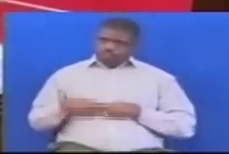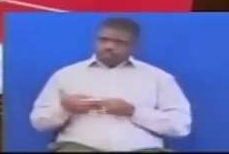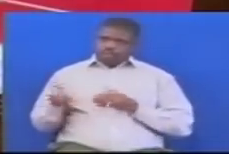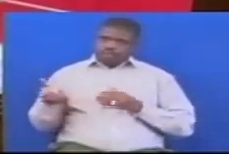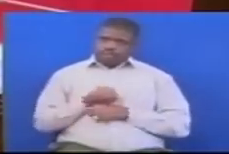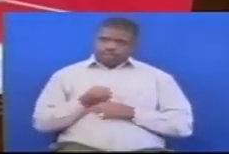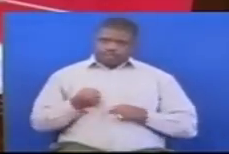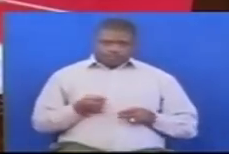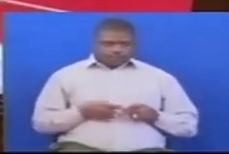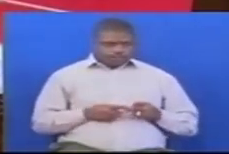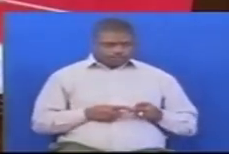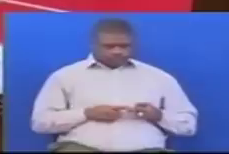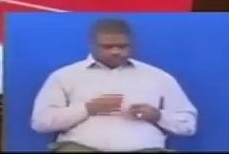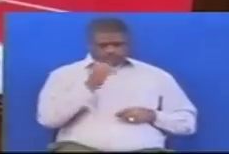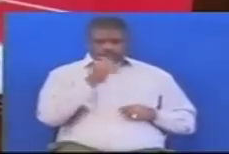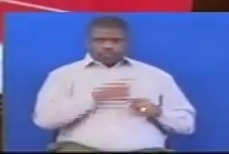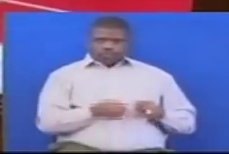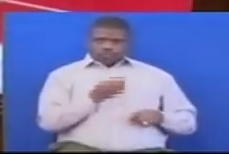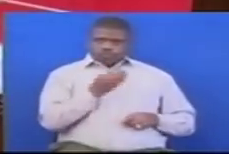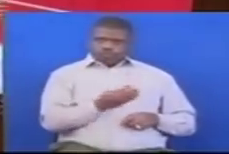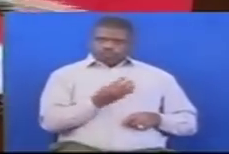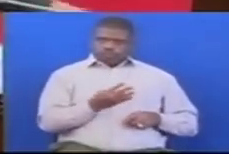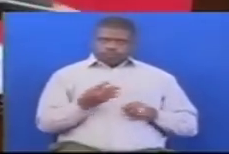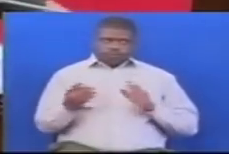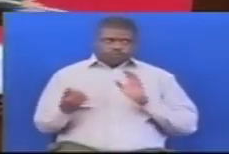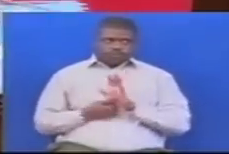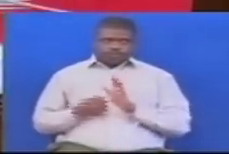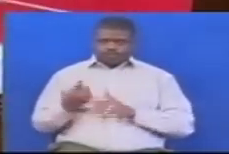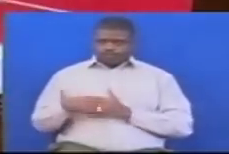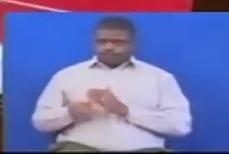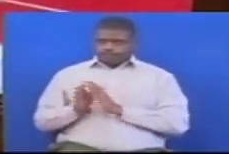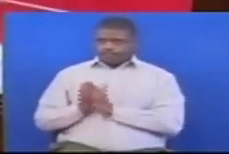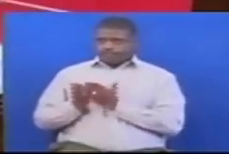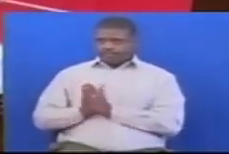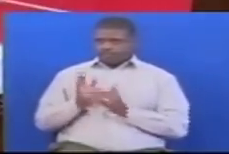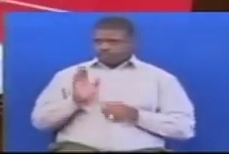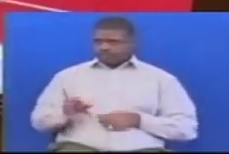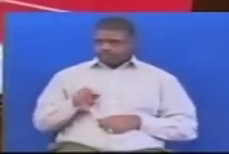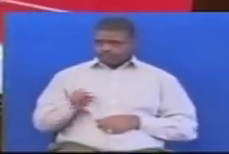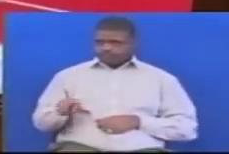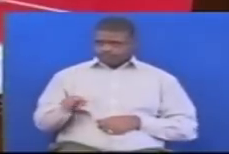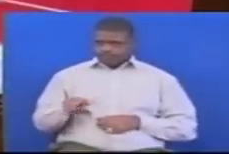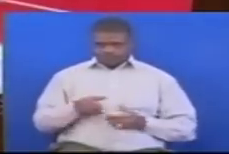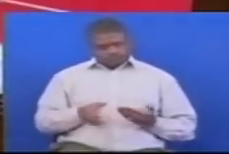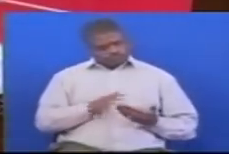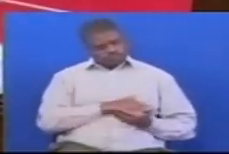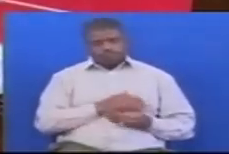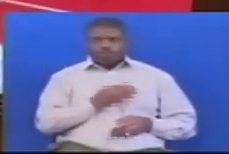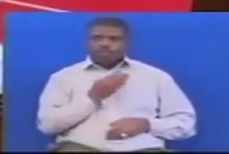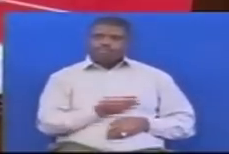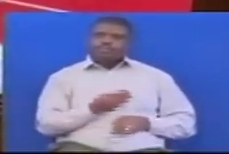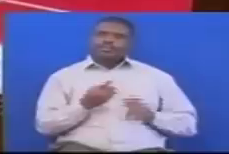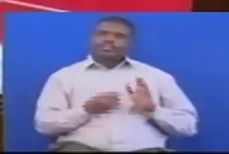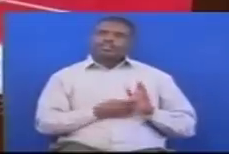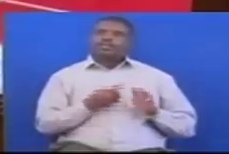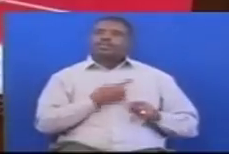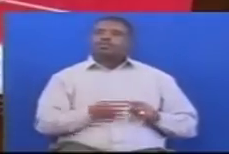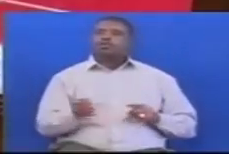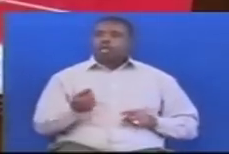maji 46%. Kwenye kitabu chako hichi ukurasa